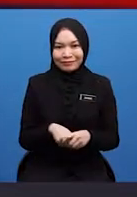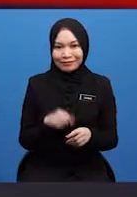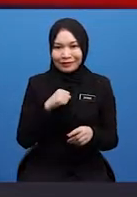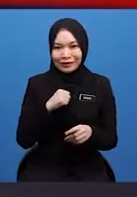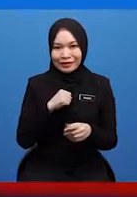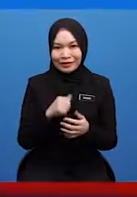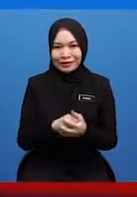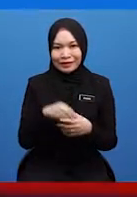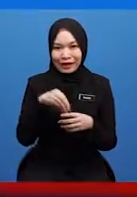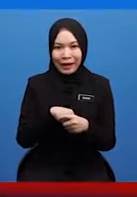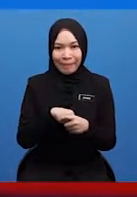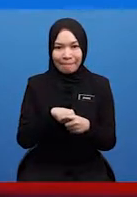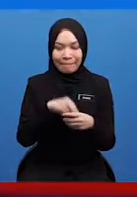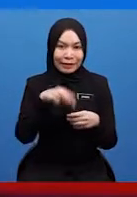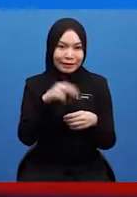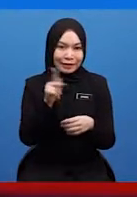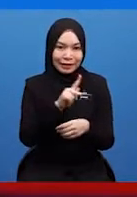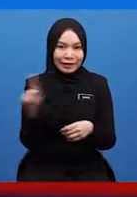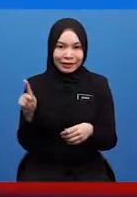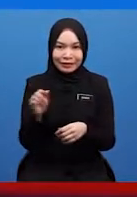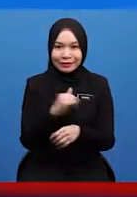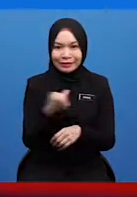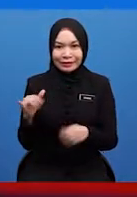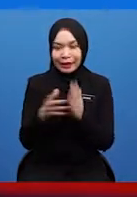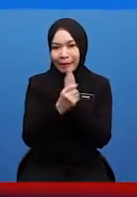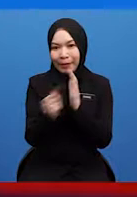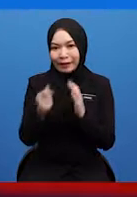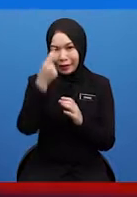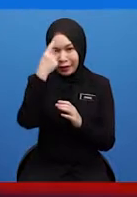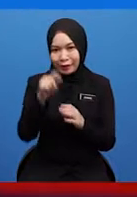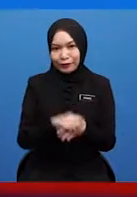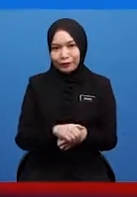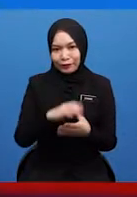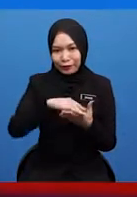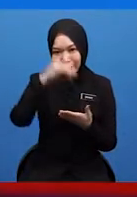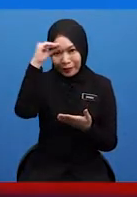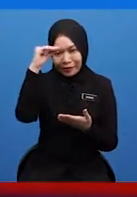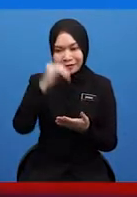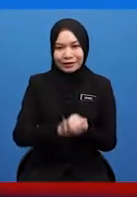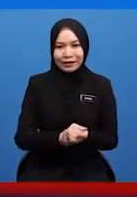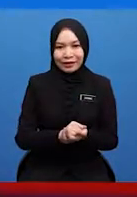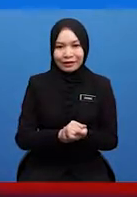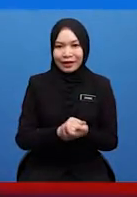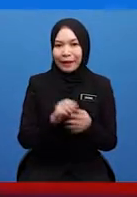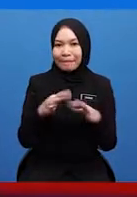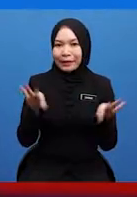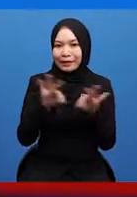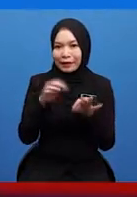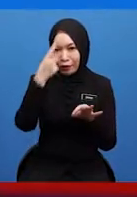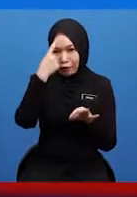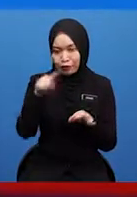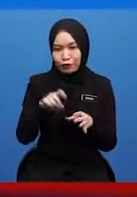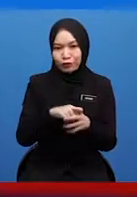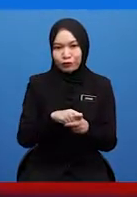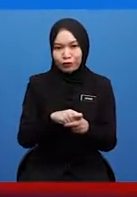menghasilkannya. Kemahiran menguasai lukisan struktur penting bagi menonjolkan sifat-sifat objek